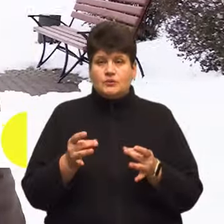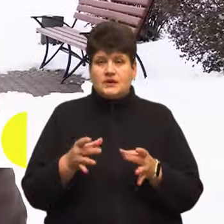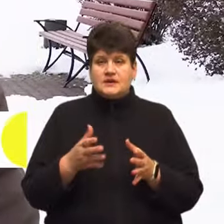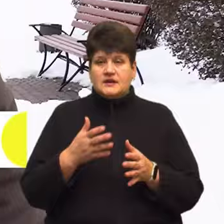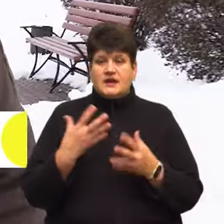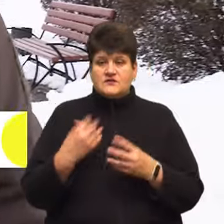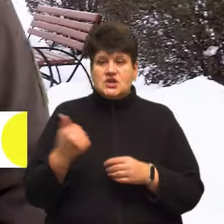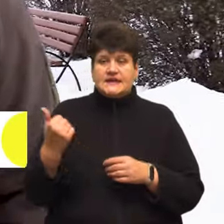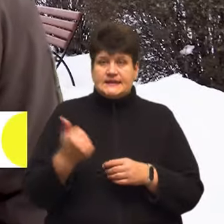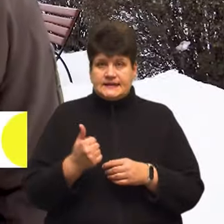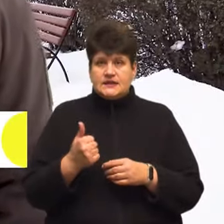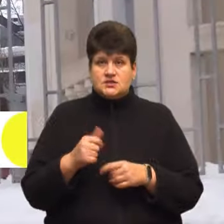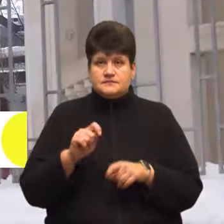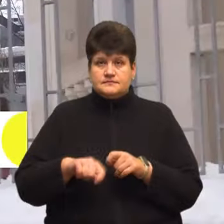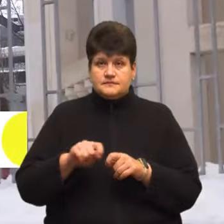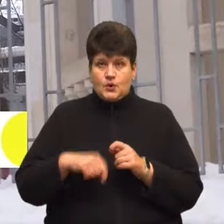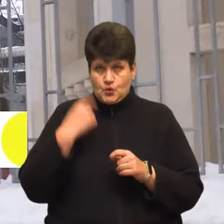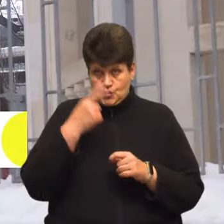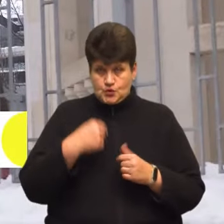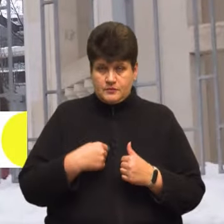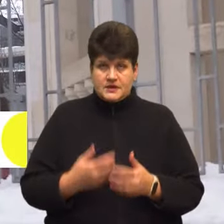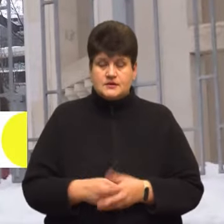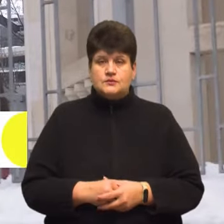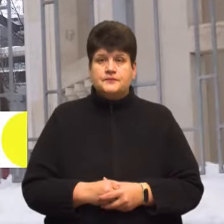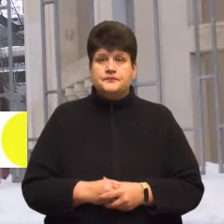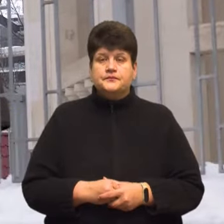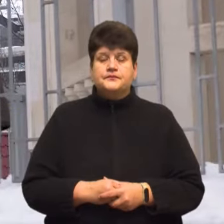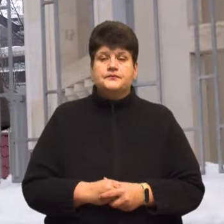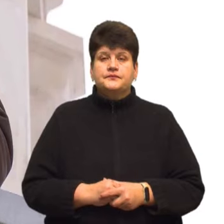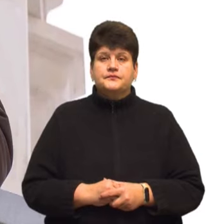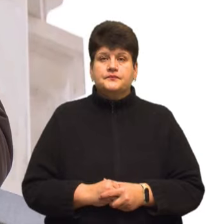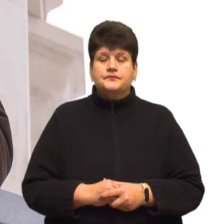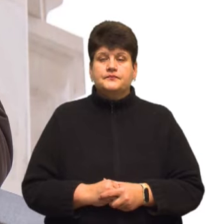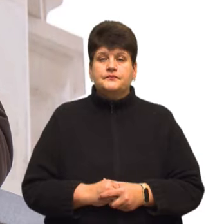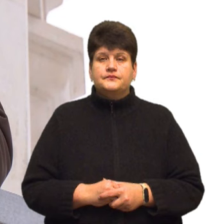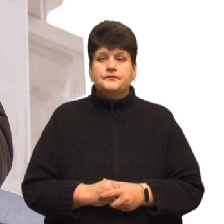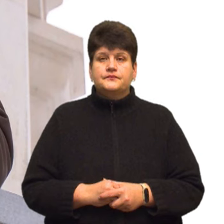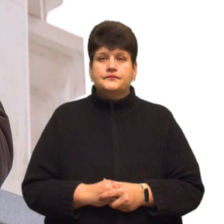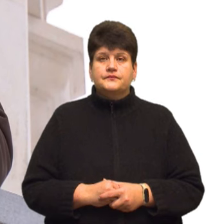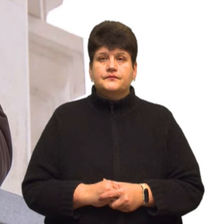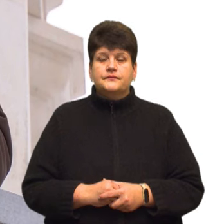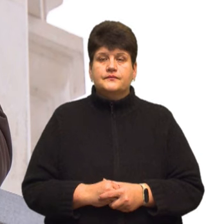тиждень часу його тестую особисто Анастасія кисіль Андрій міц суспільні новини